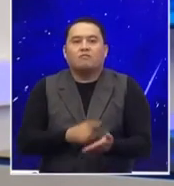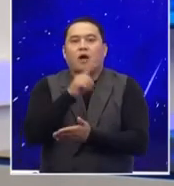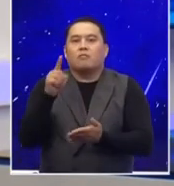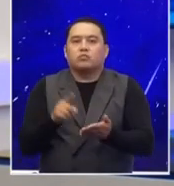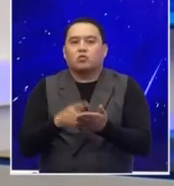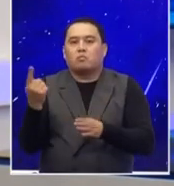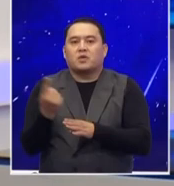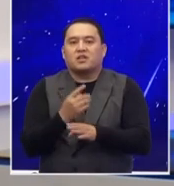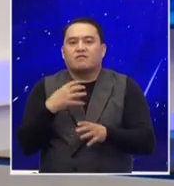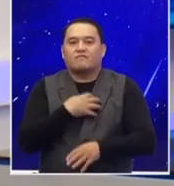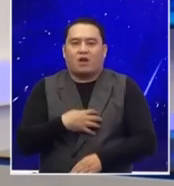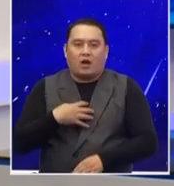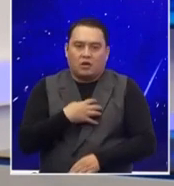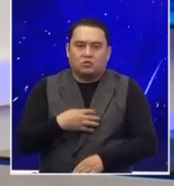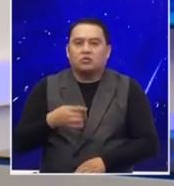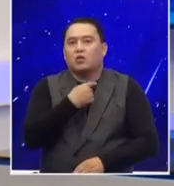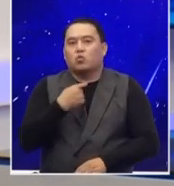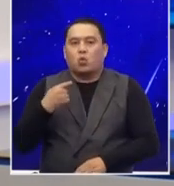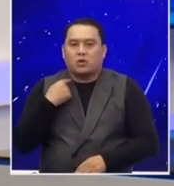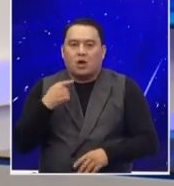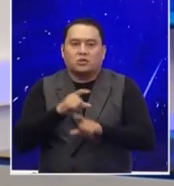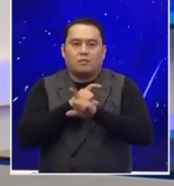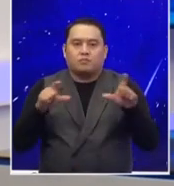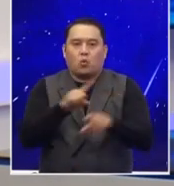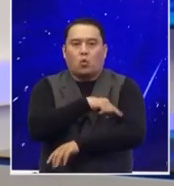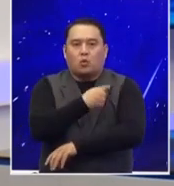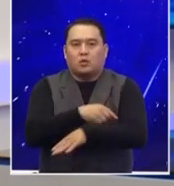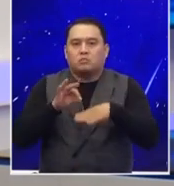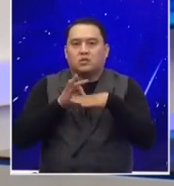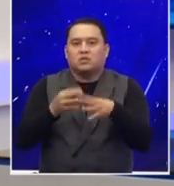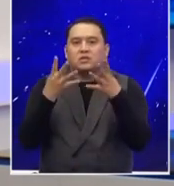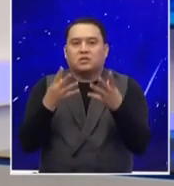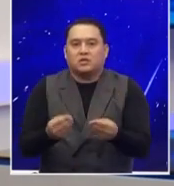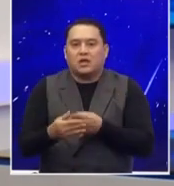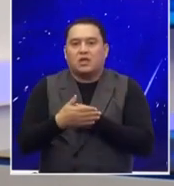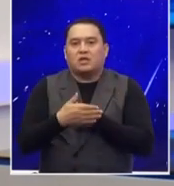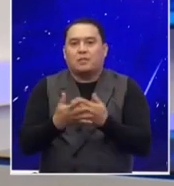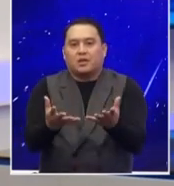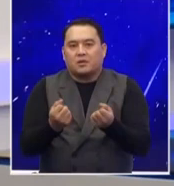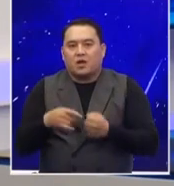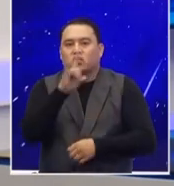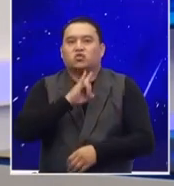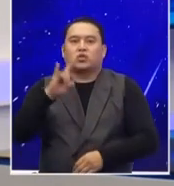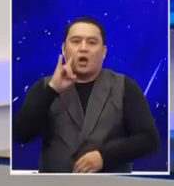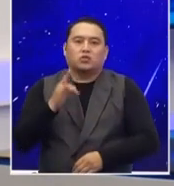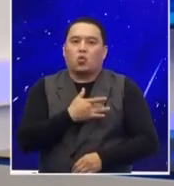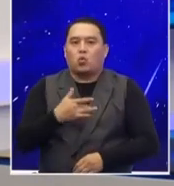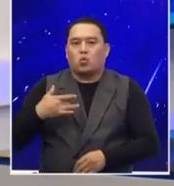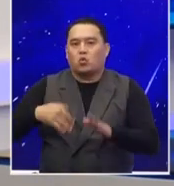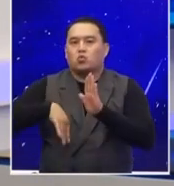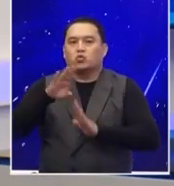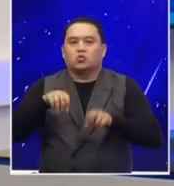Вопросы первостепенной важности. В областной многопрофильной клинике прошел день открытых дверей. Прием женщин вели